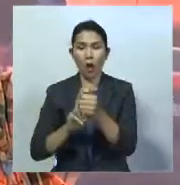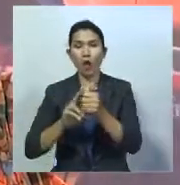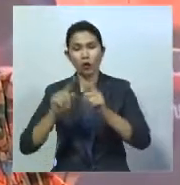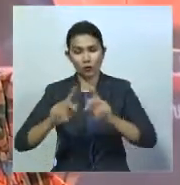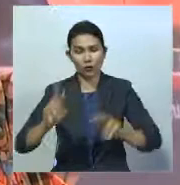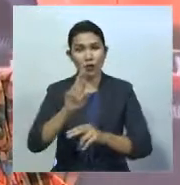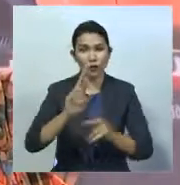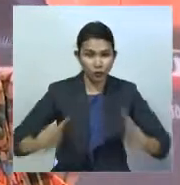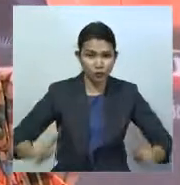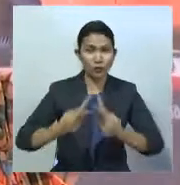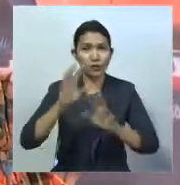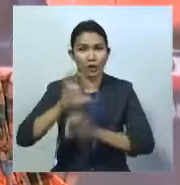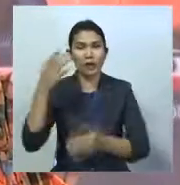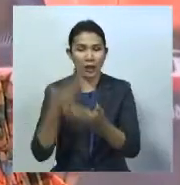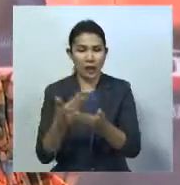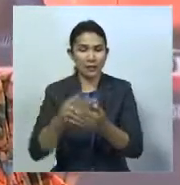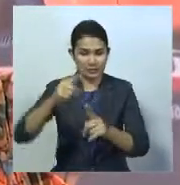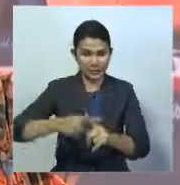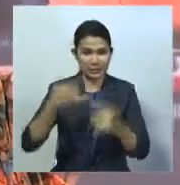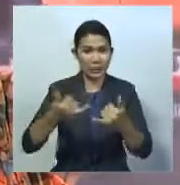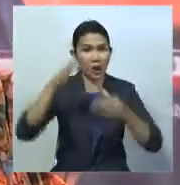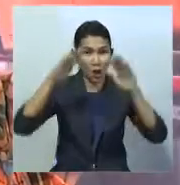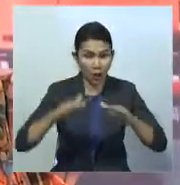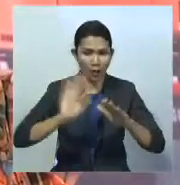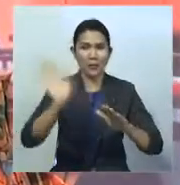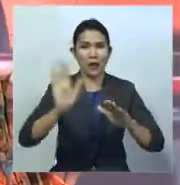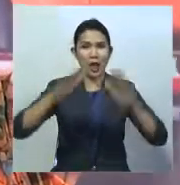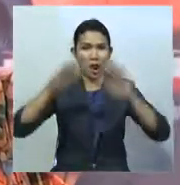ยคุมกระบาบอกเดี๋ยวจะลดค่าน้ำเดือนนี้ไม่ใช่ลดอะ